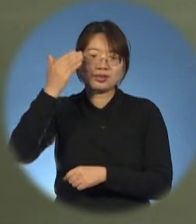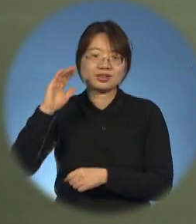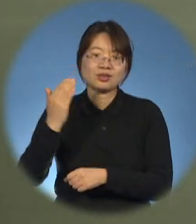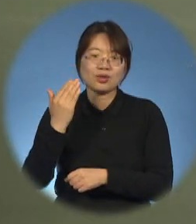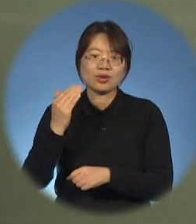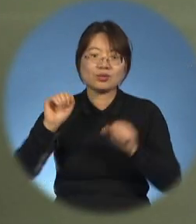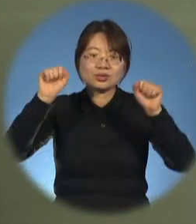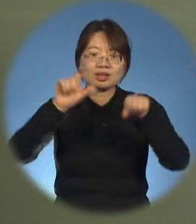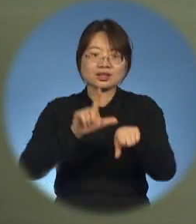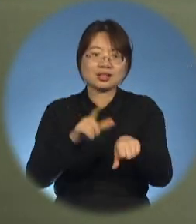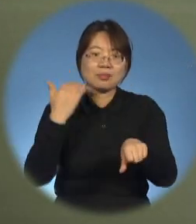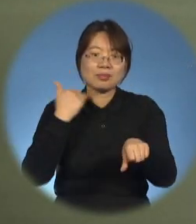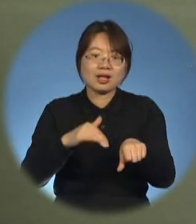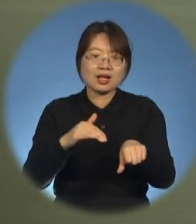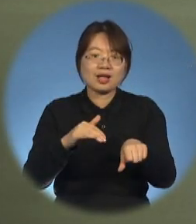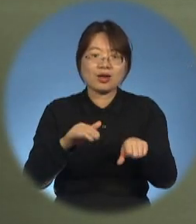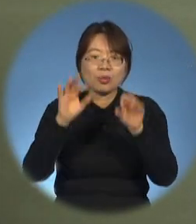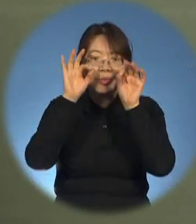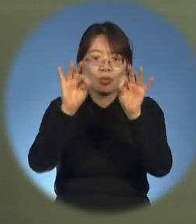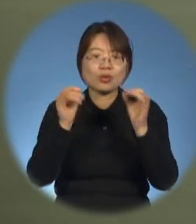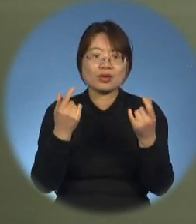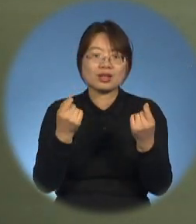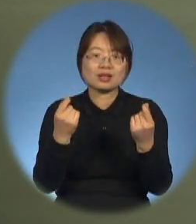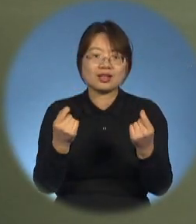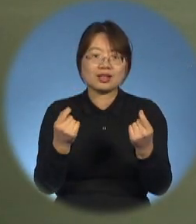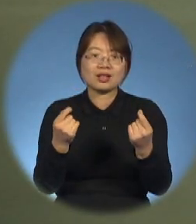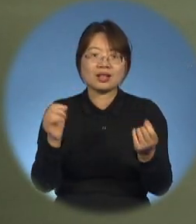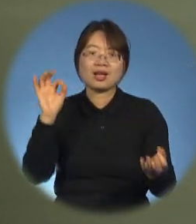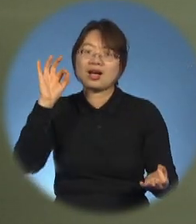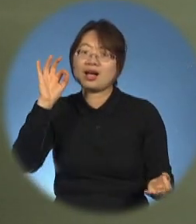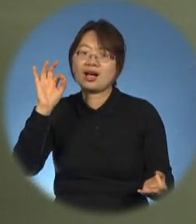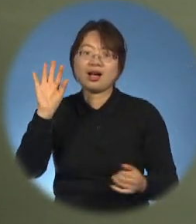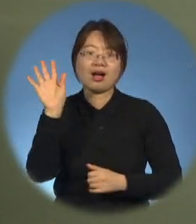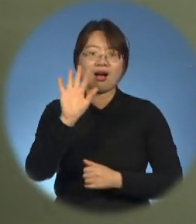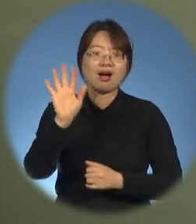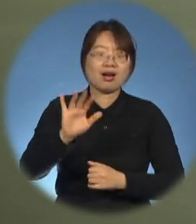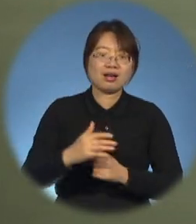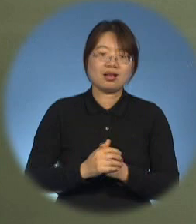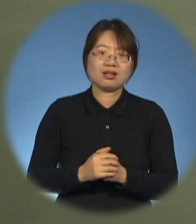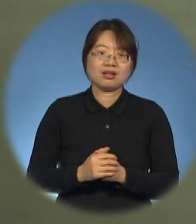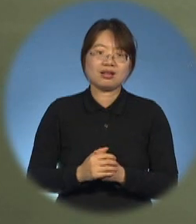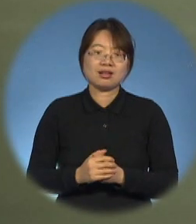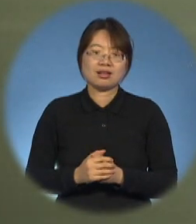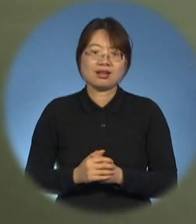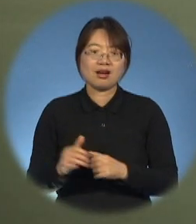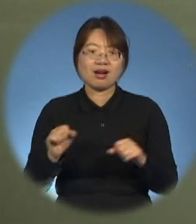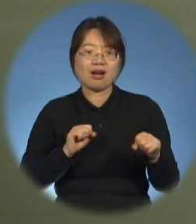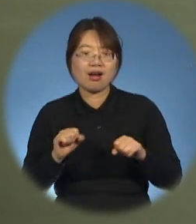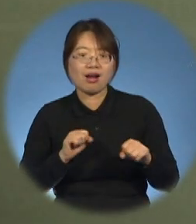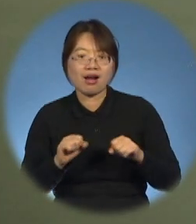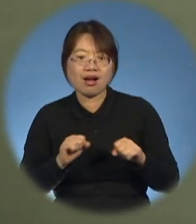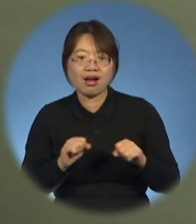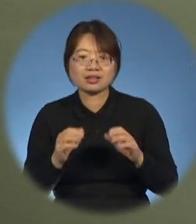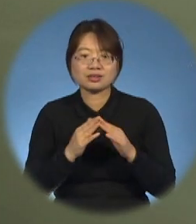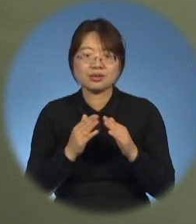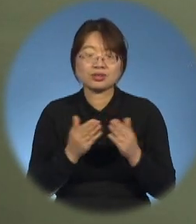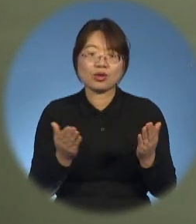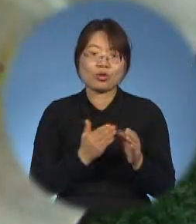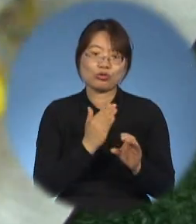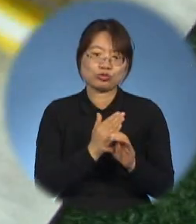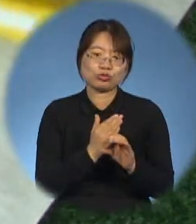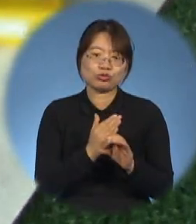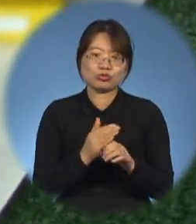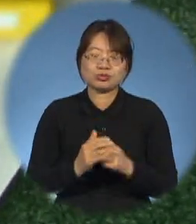시간이었어요 받아 시구 예 아 참 아담한 있더라는 야 너 4 맛본 지라 그리고 못하고 데리고 오지 않아 지기가 보다